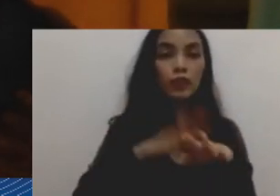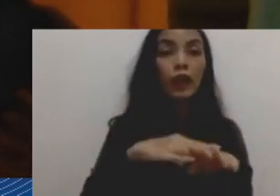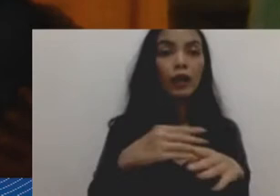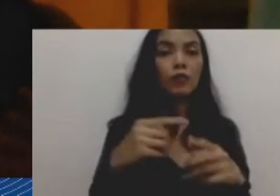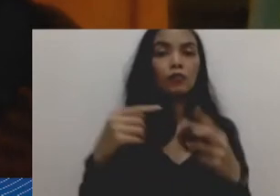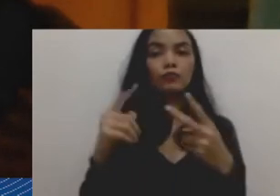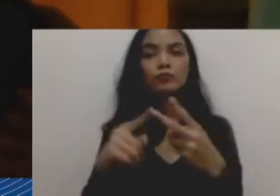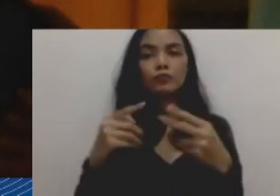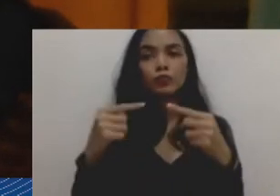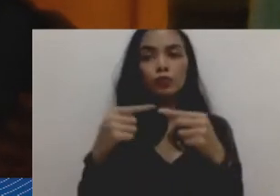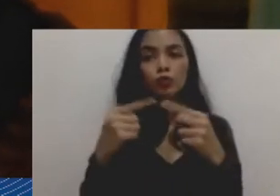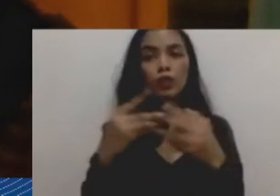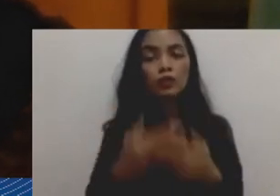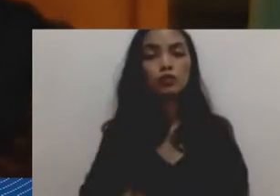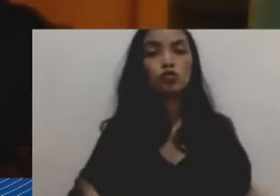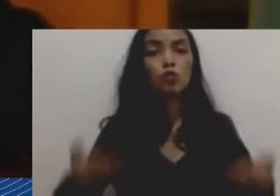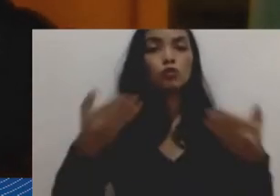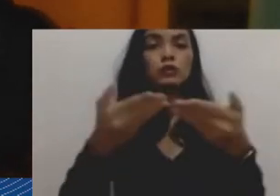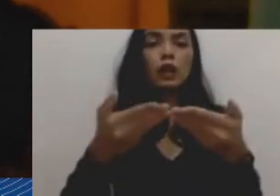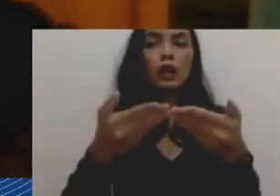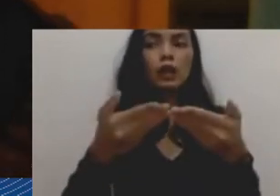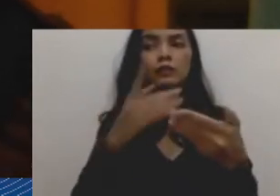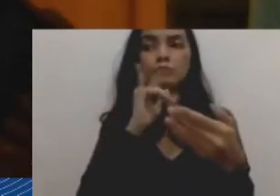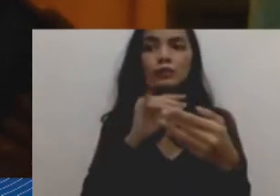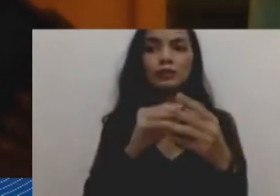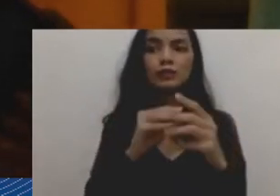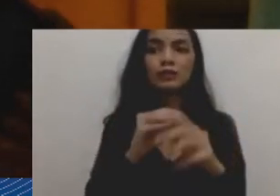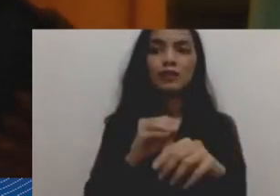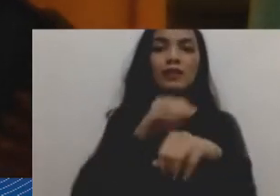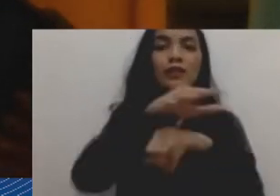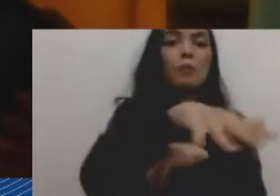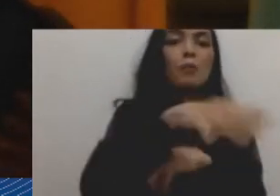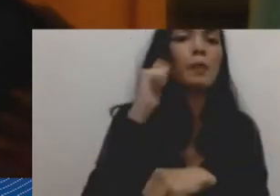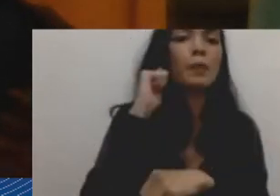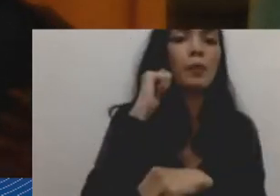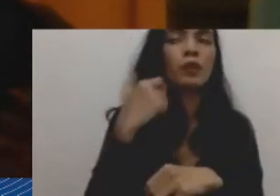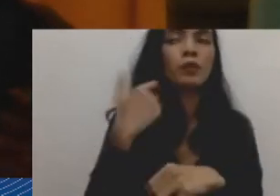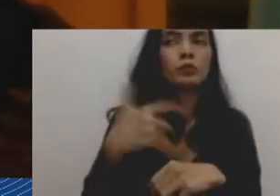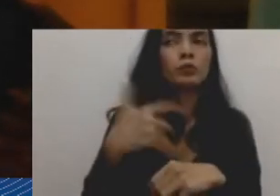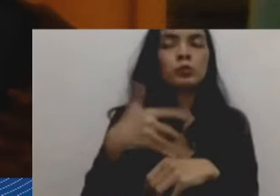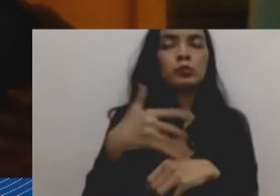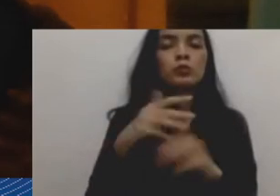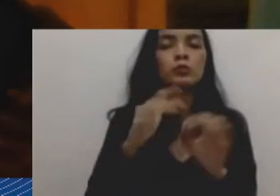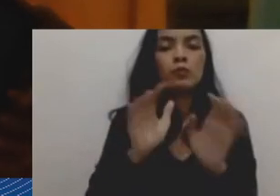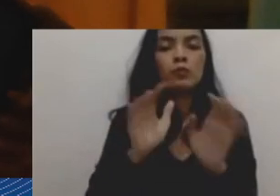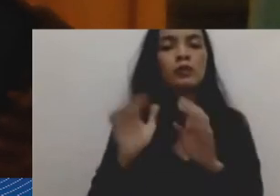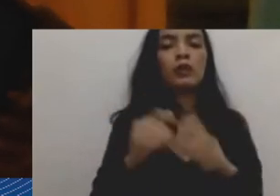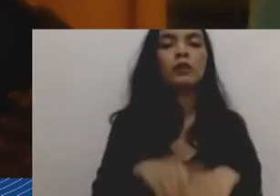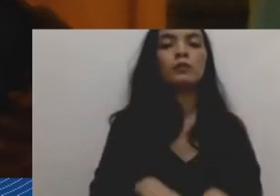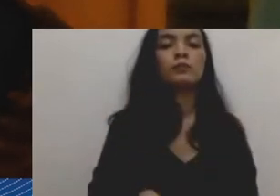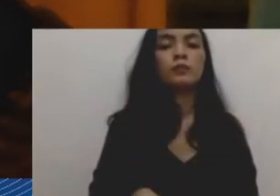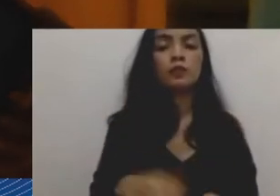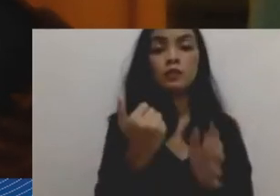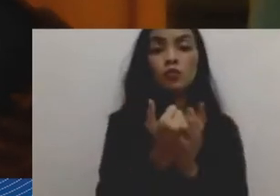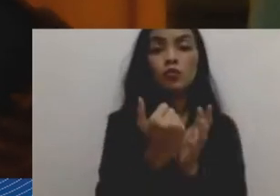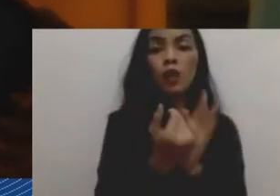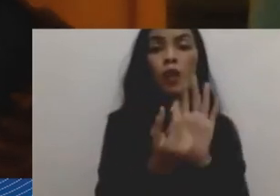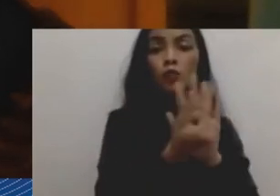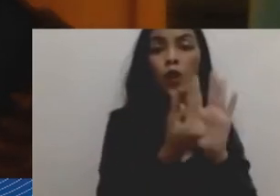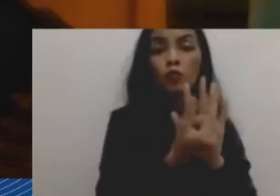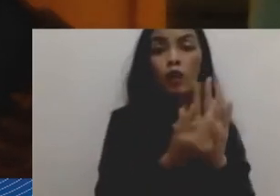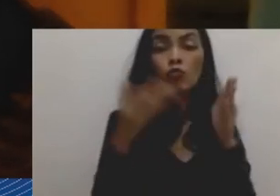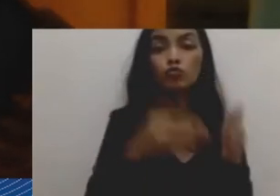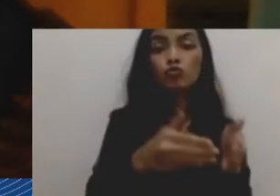menimpa kaum perempuan. Nah, ini ya, walaupun undang-undang ini tidak hanya ditujukan bagi perempuan, tapi